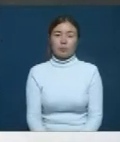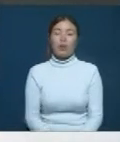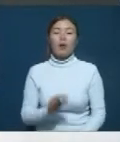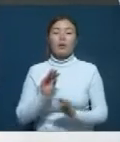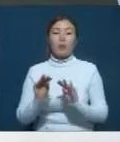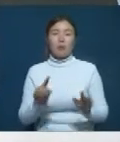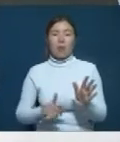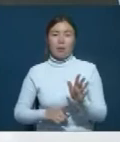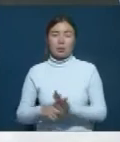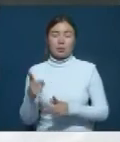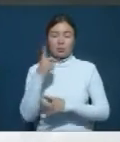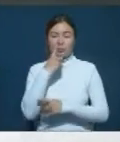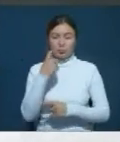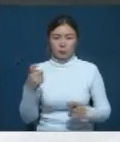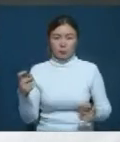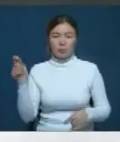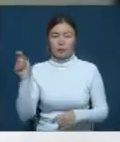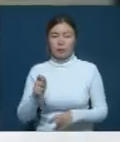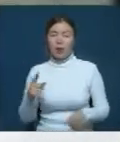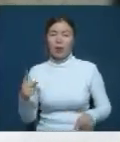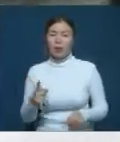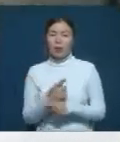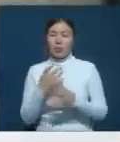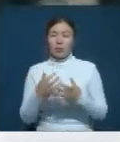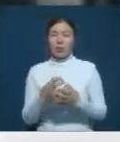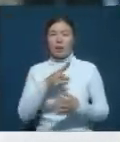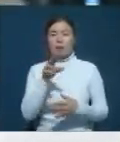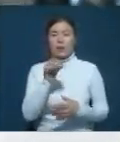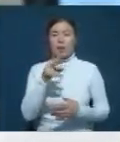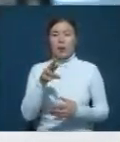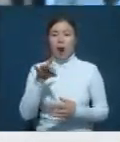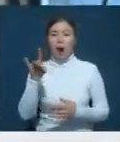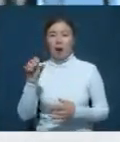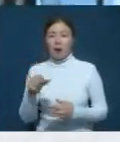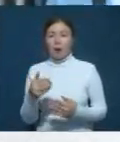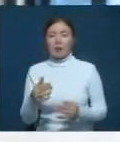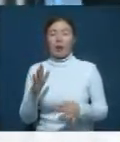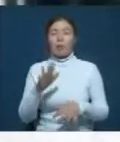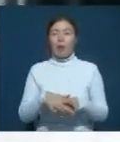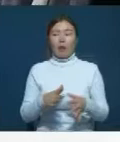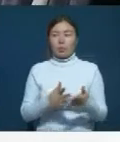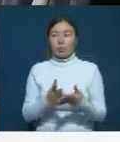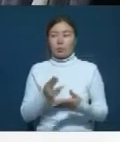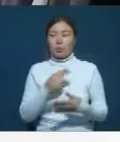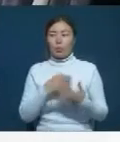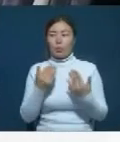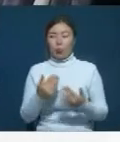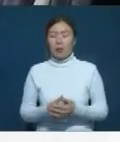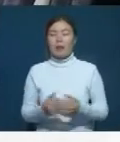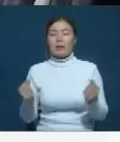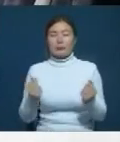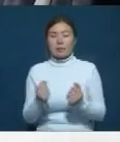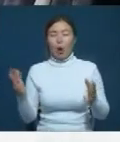Жәрменке басталды деген хабарды естіп келген алғашқылардың бірі Диляра Әбілдаева. Банк қызметкері болып істейтін ол,